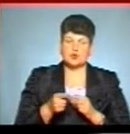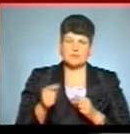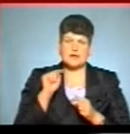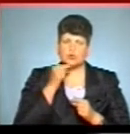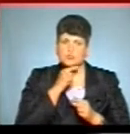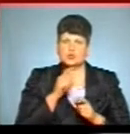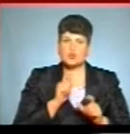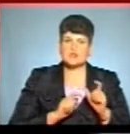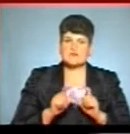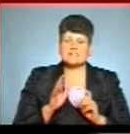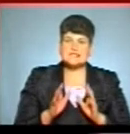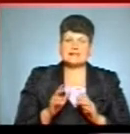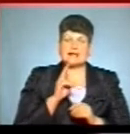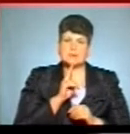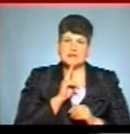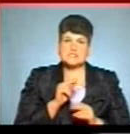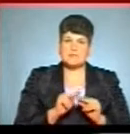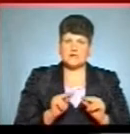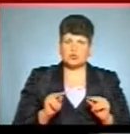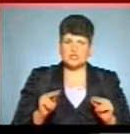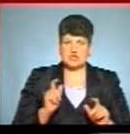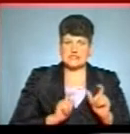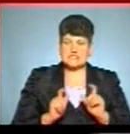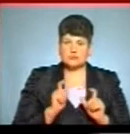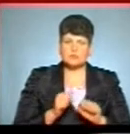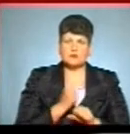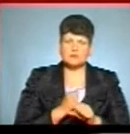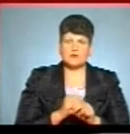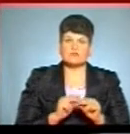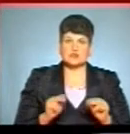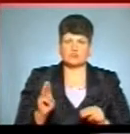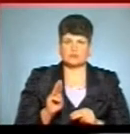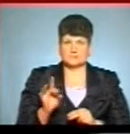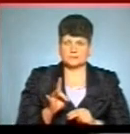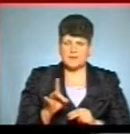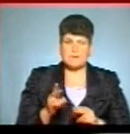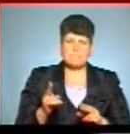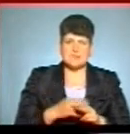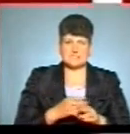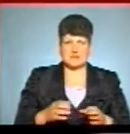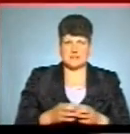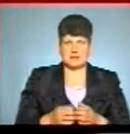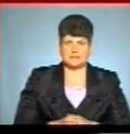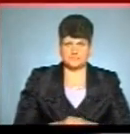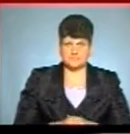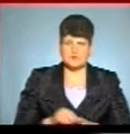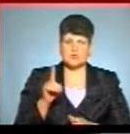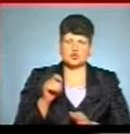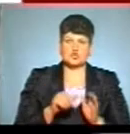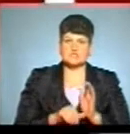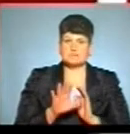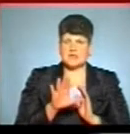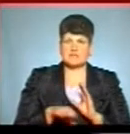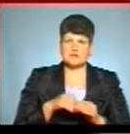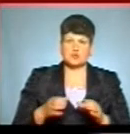економічний університет та Кременецький педагогічний інститут. Працював вчителем на Шумщині. Безпартійний. 165-й